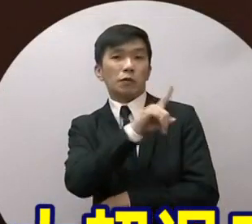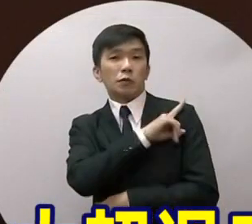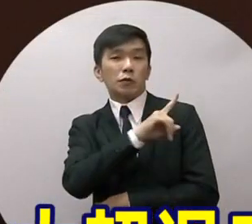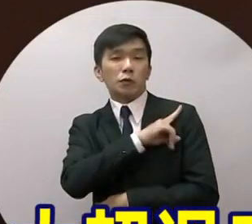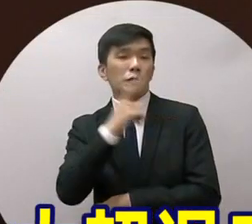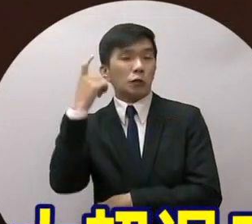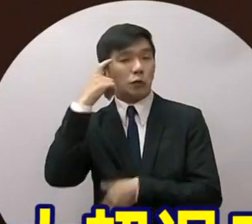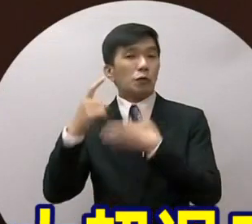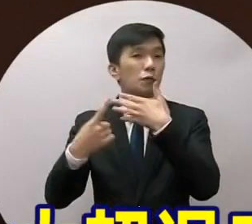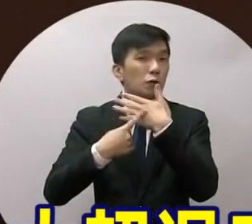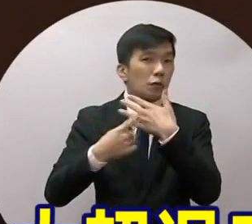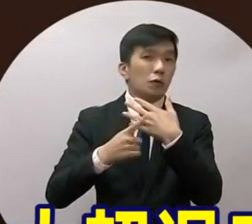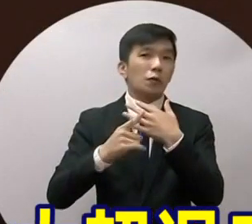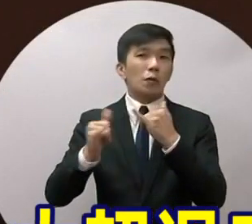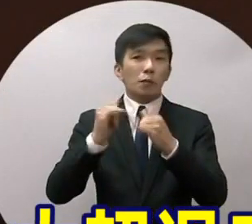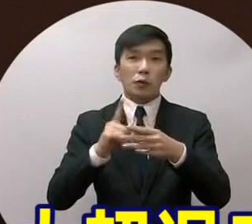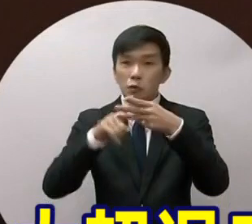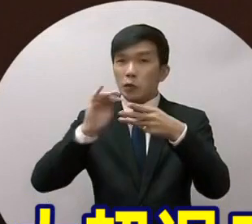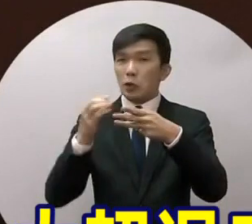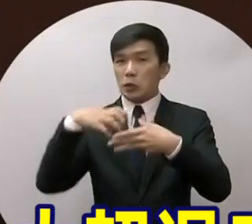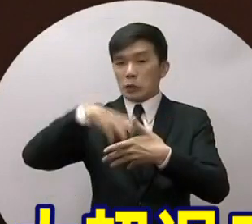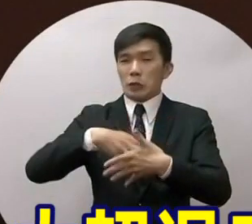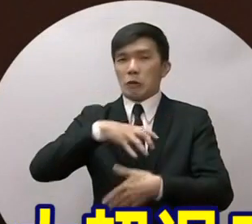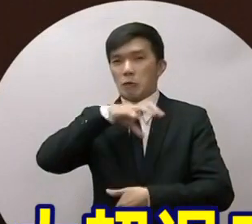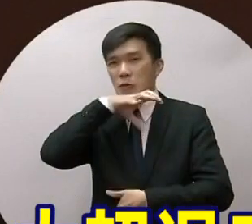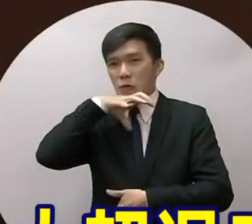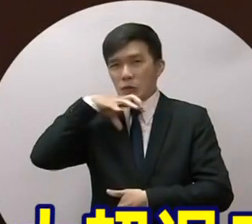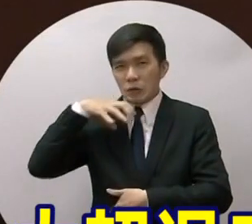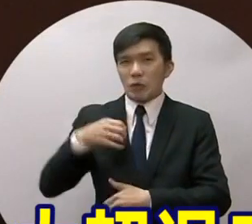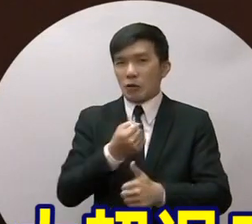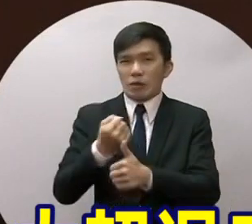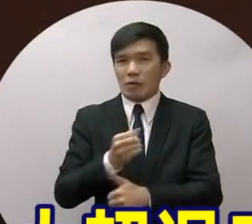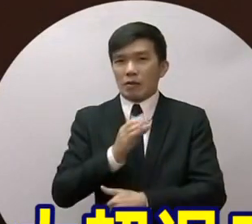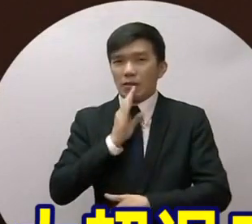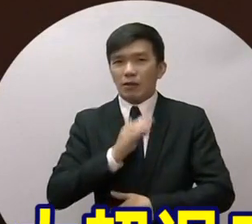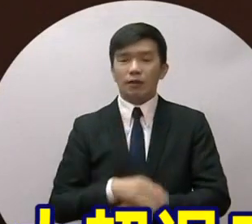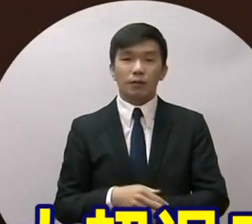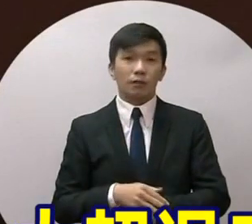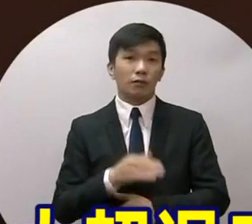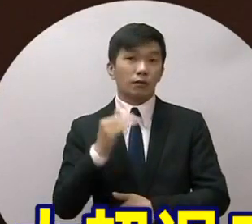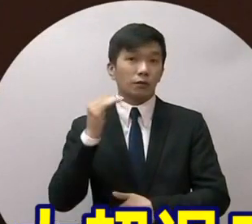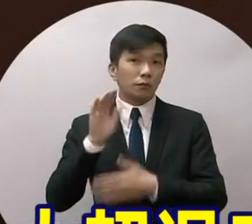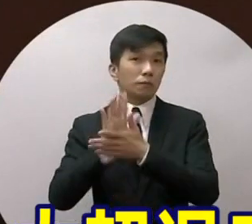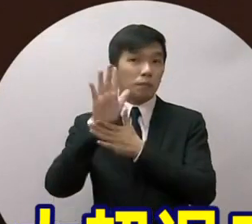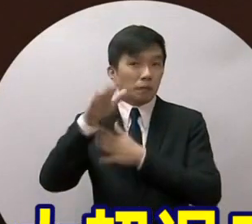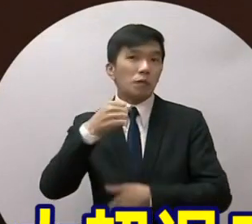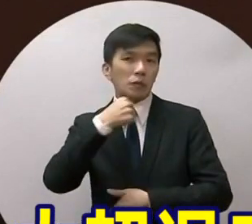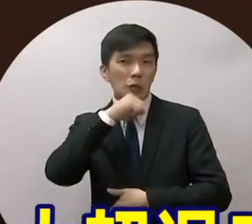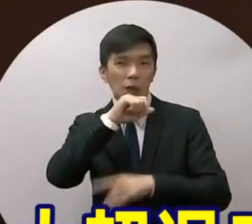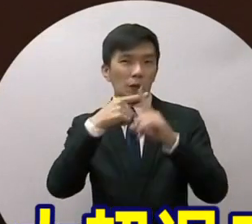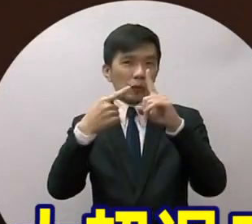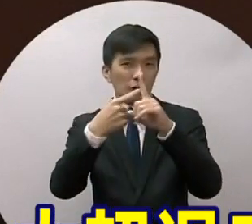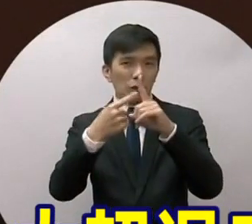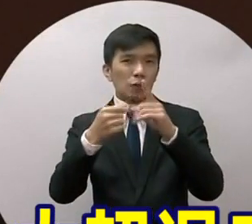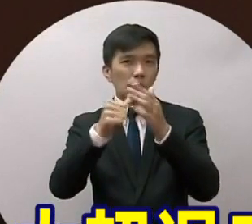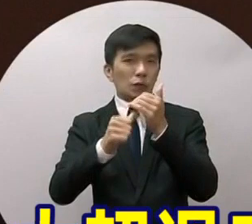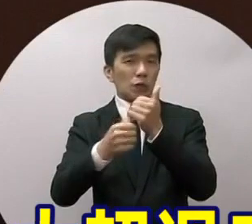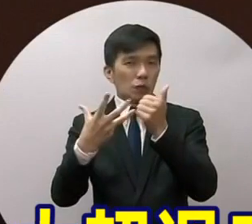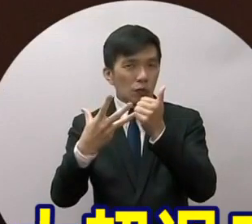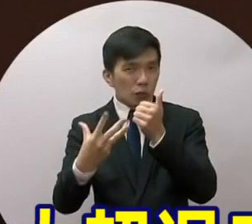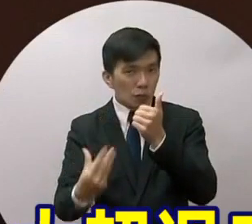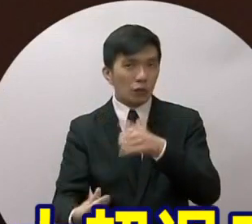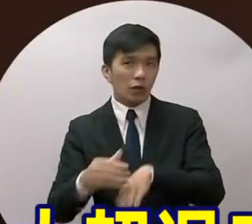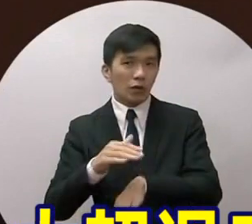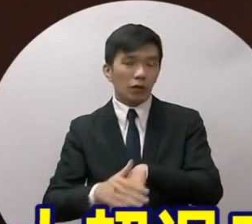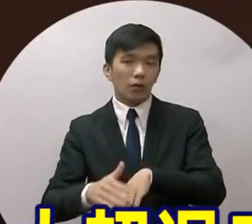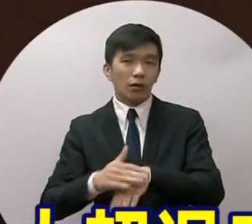选举来破坏民主法治，只怕未来台湾的人口越来越少，直辖市